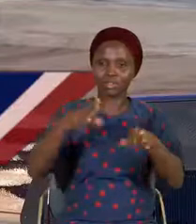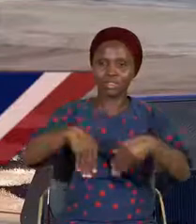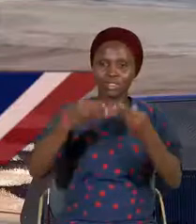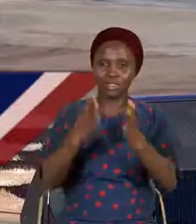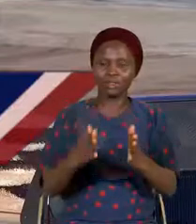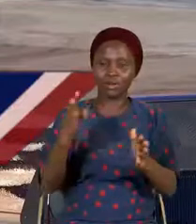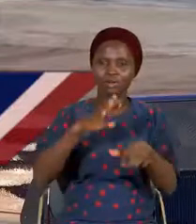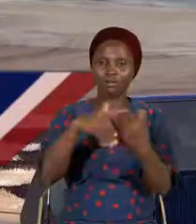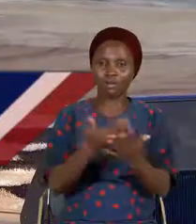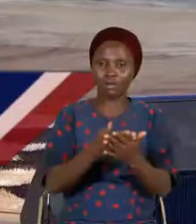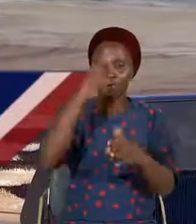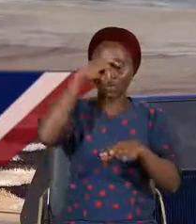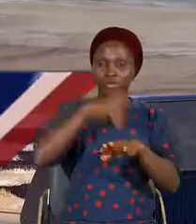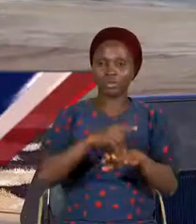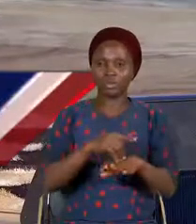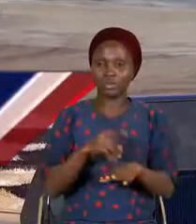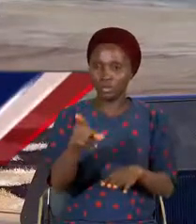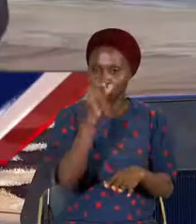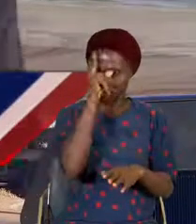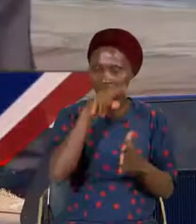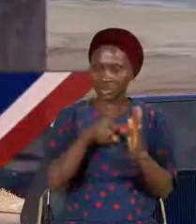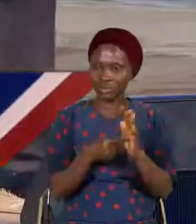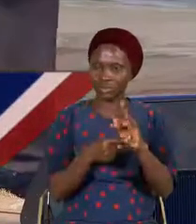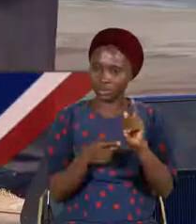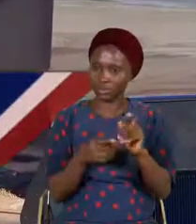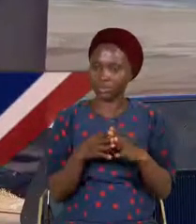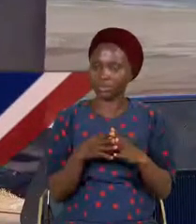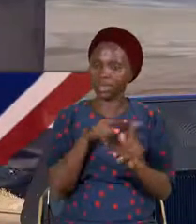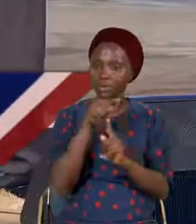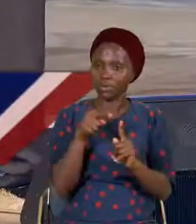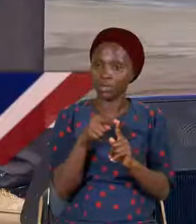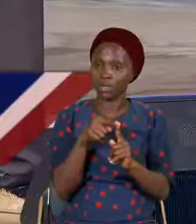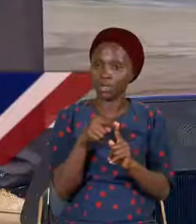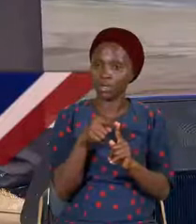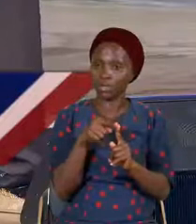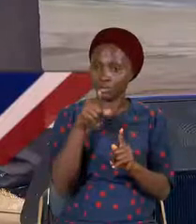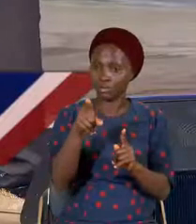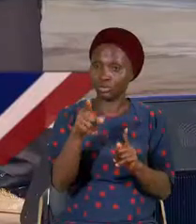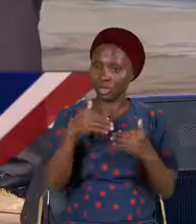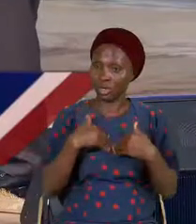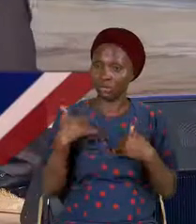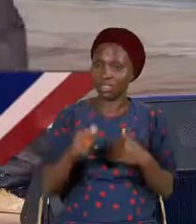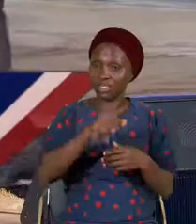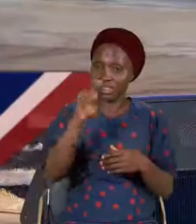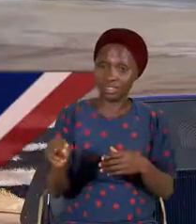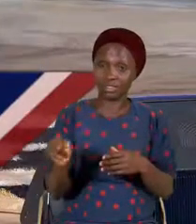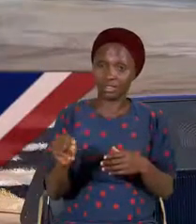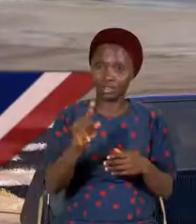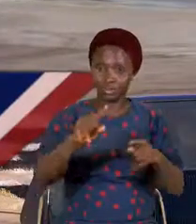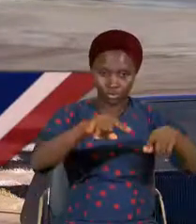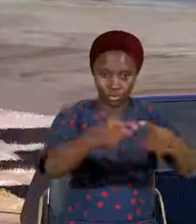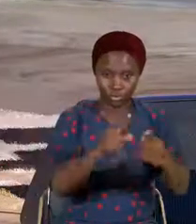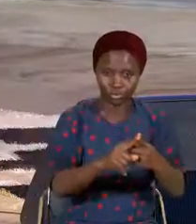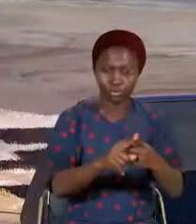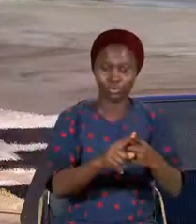troisième élément, le partenariat avec Dieu, le donateur de toute sagesse. Vous comprenez que lorsque vous